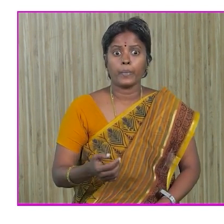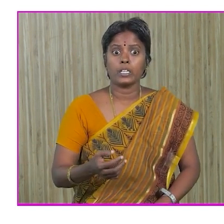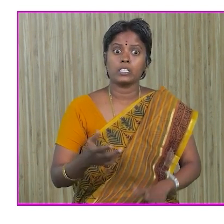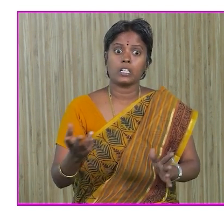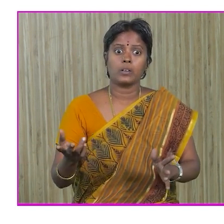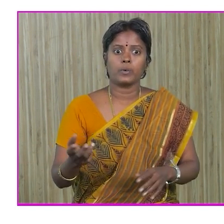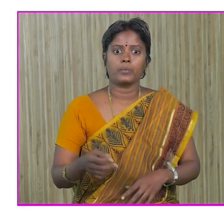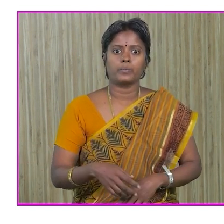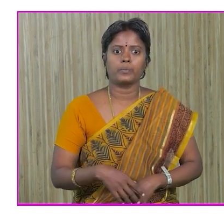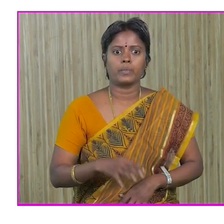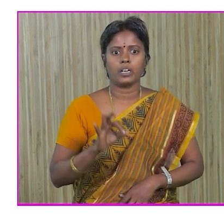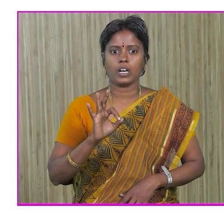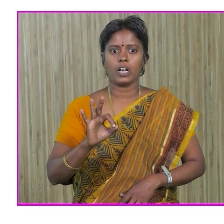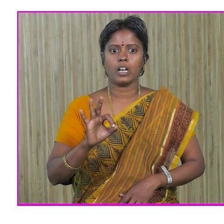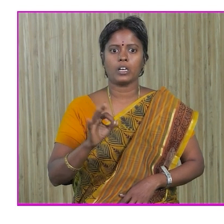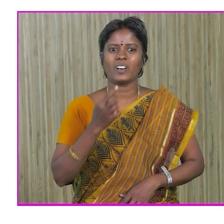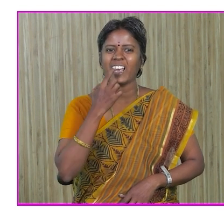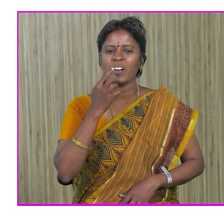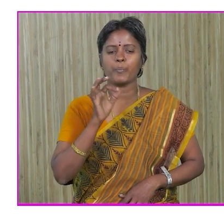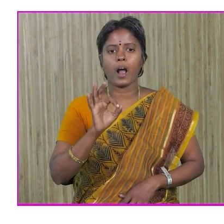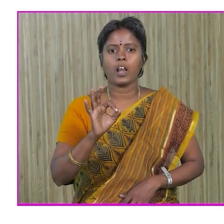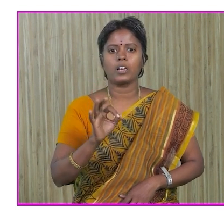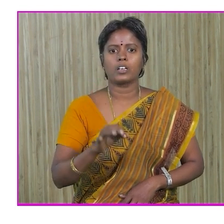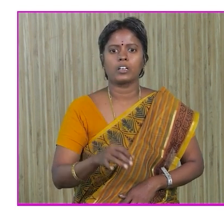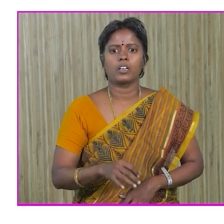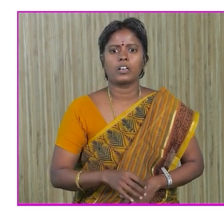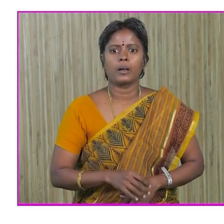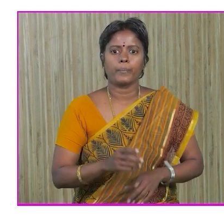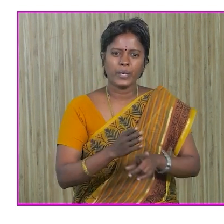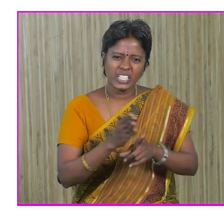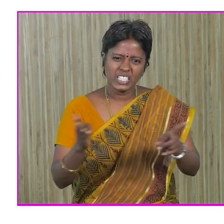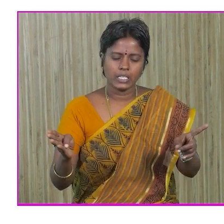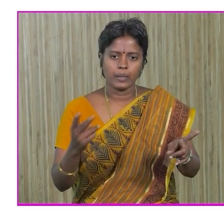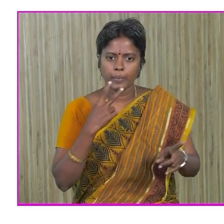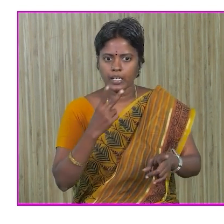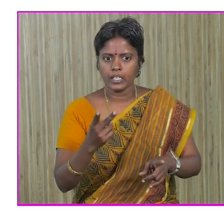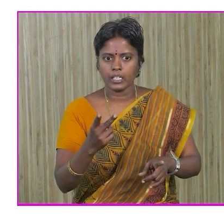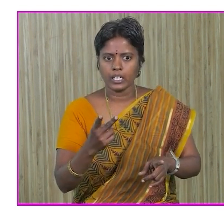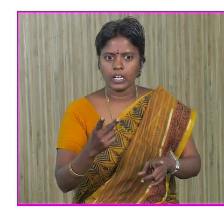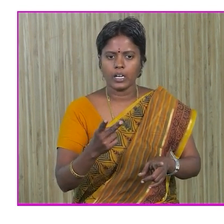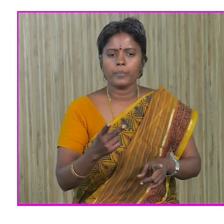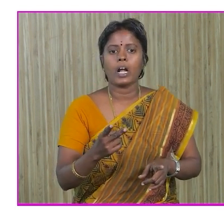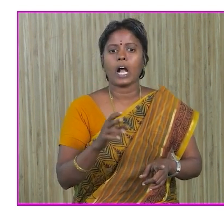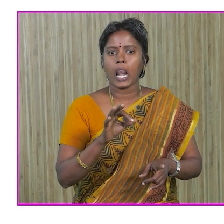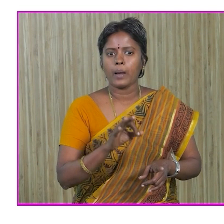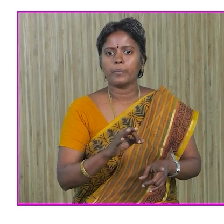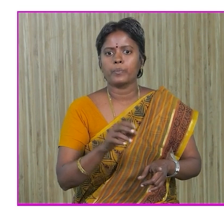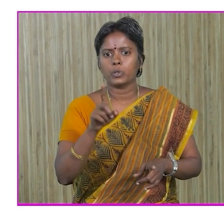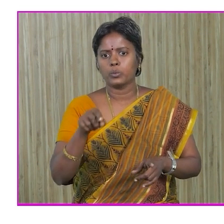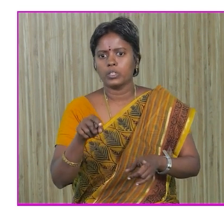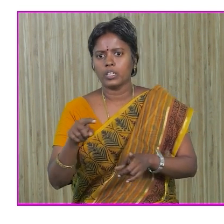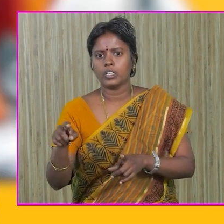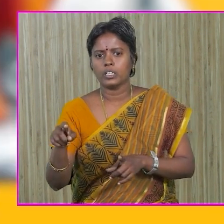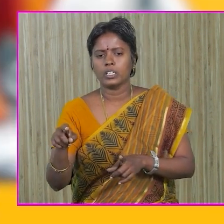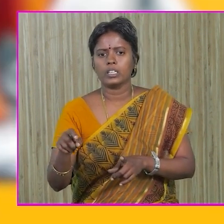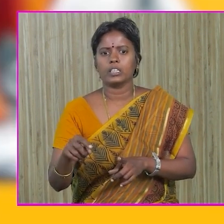இருக்கக்கூடிய பால், கலன் கலன் பிரித்து படிங்க, கலம் கூட்டல் தீமை, கலம் தீமையால்